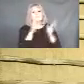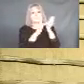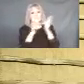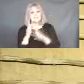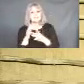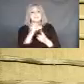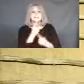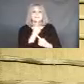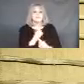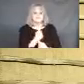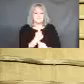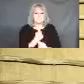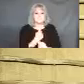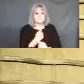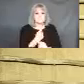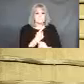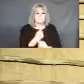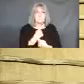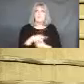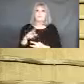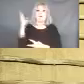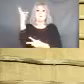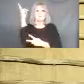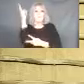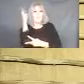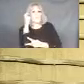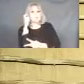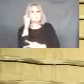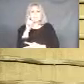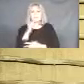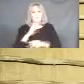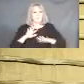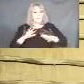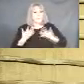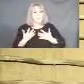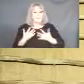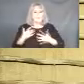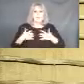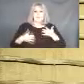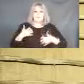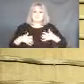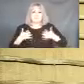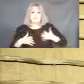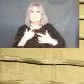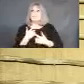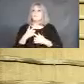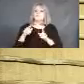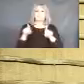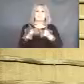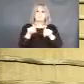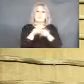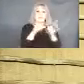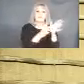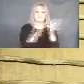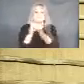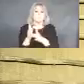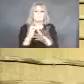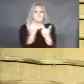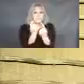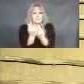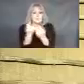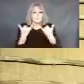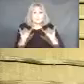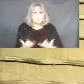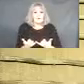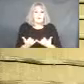en verseker gaan ons dit net kan opsommen doen in hierdie aanlyn deel van ons reis. Maar ons luister in aanbidding want dit gaan